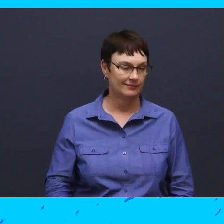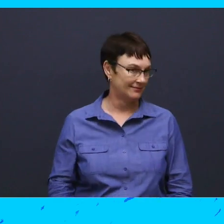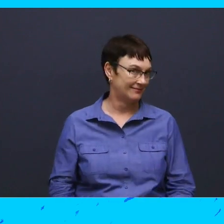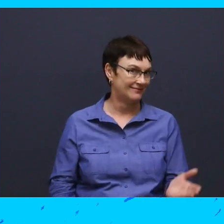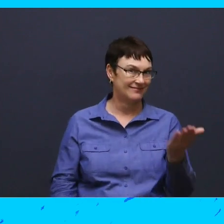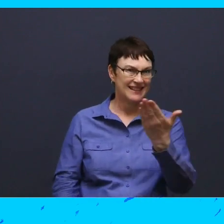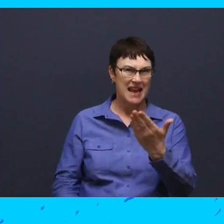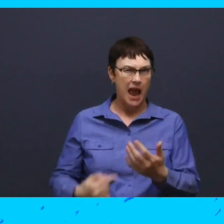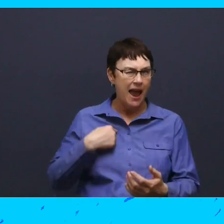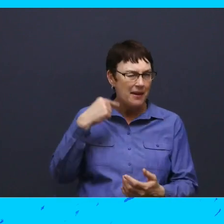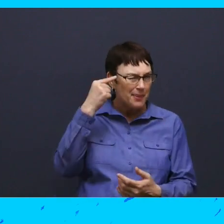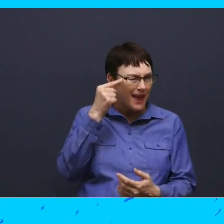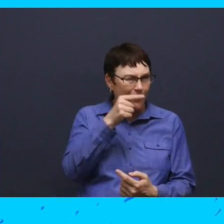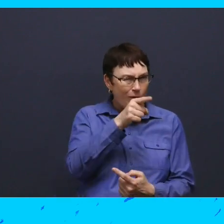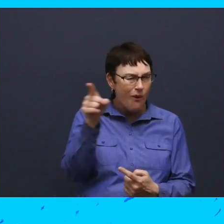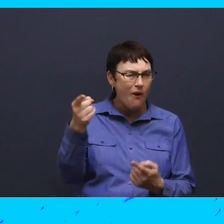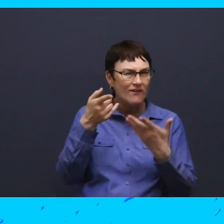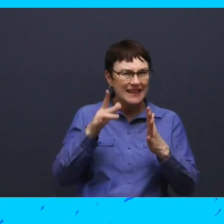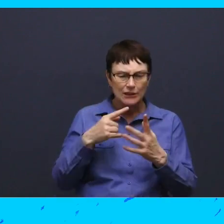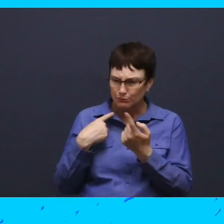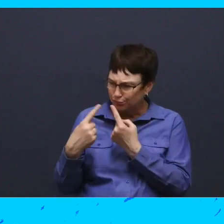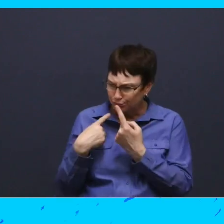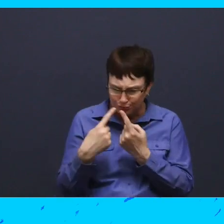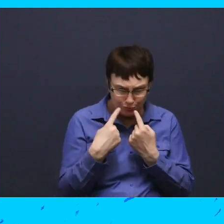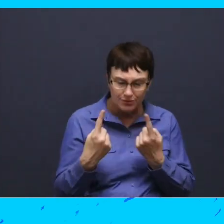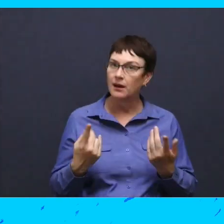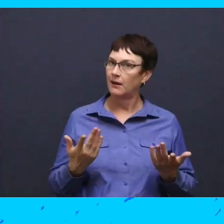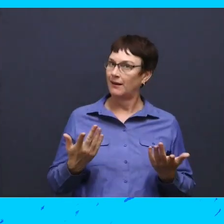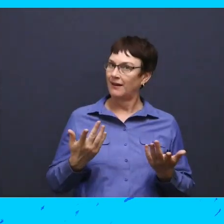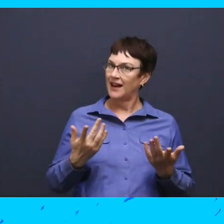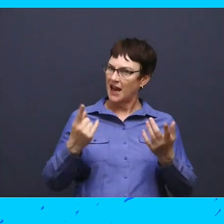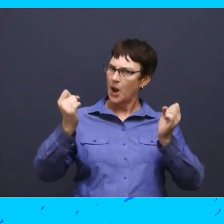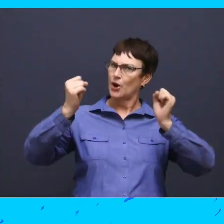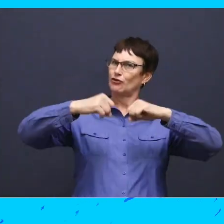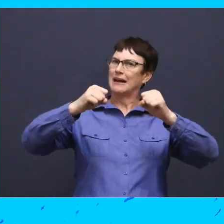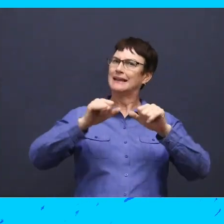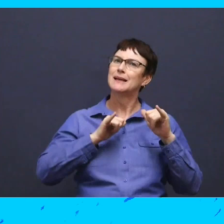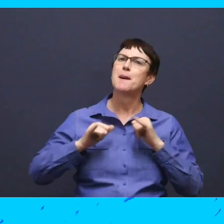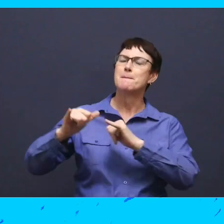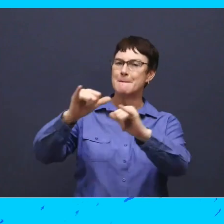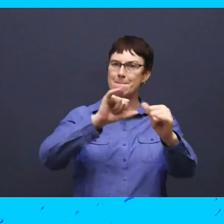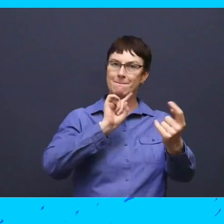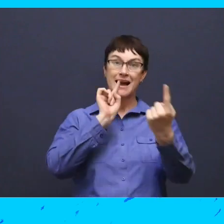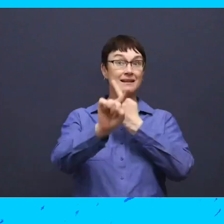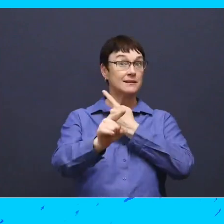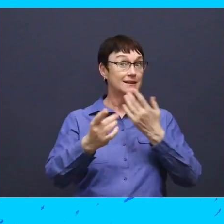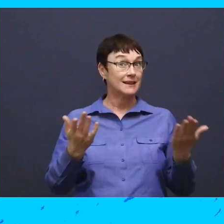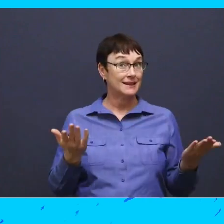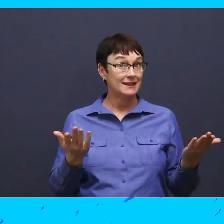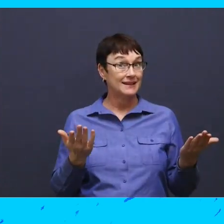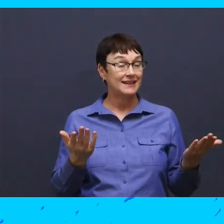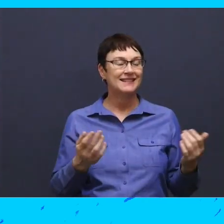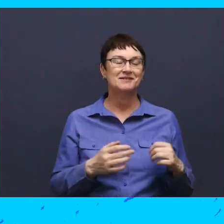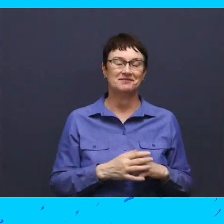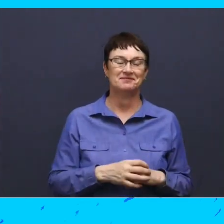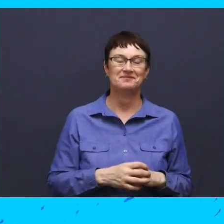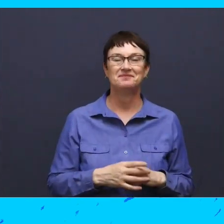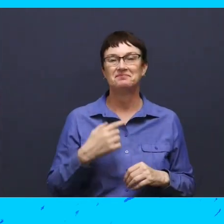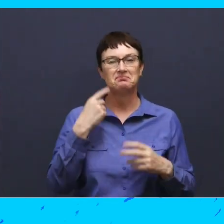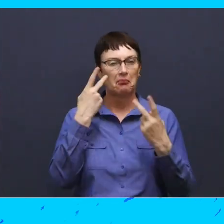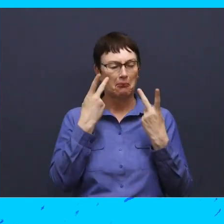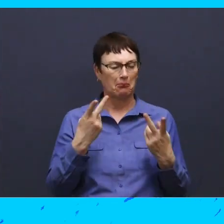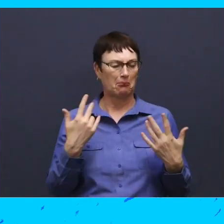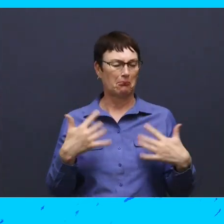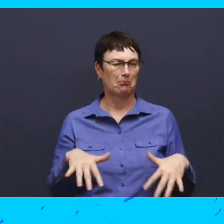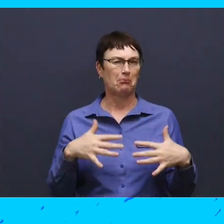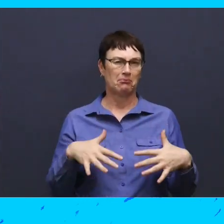réunion avant parce qu'on ne s'était pas mis d'accord pour la réponse? Mais c'est intéressant de voir que vous êtes bien